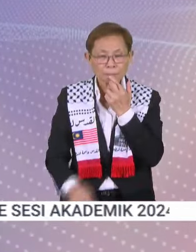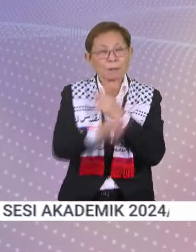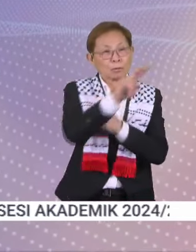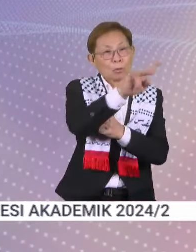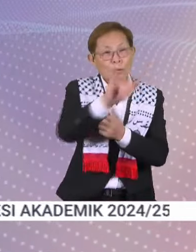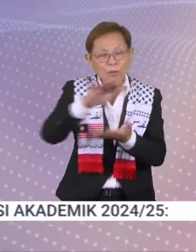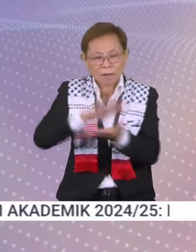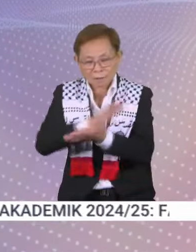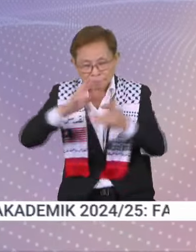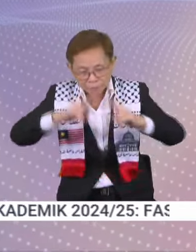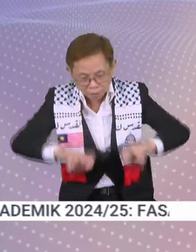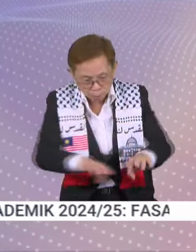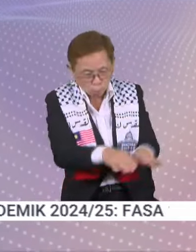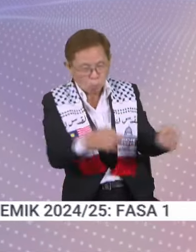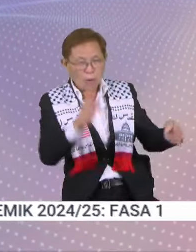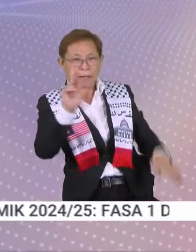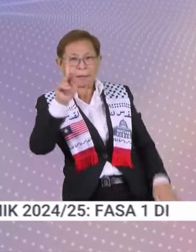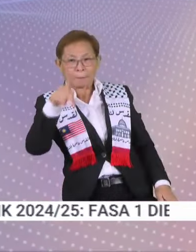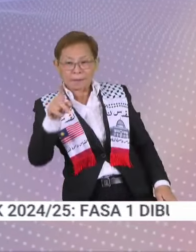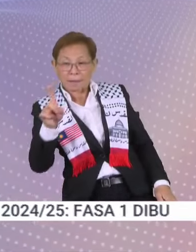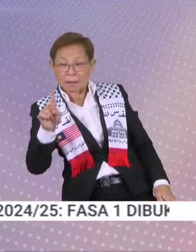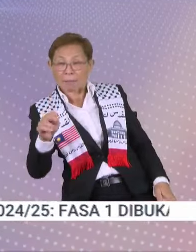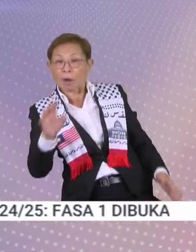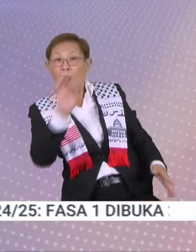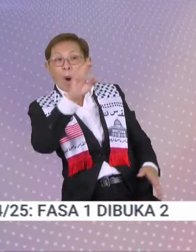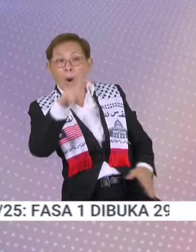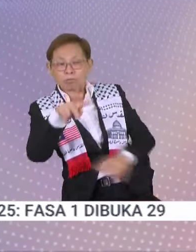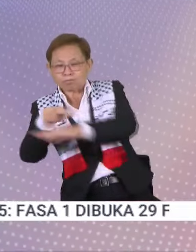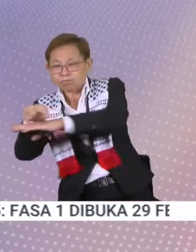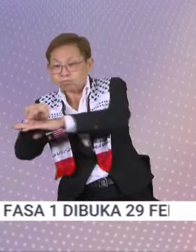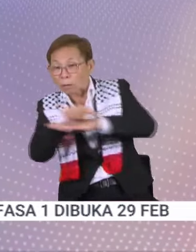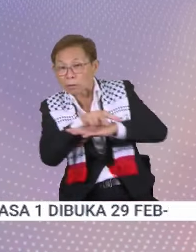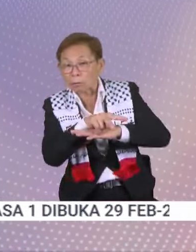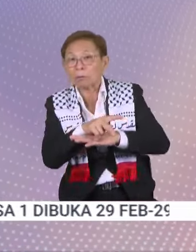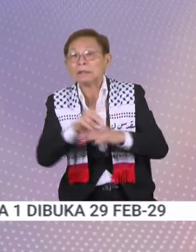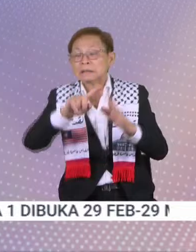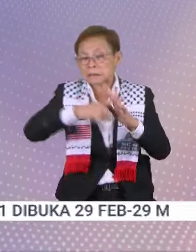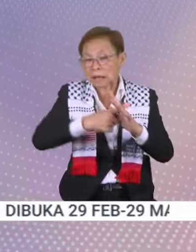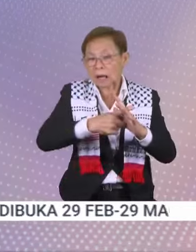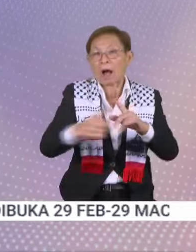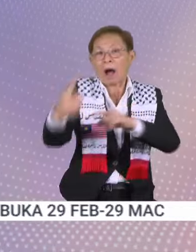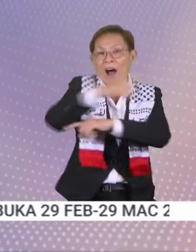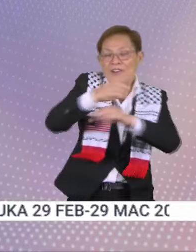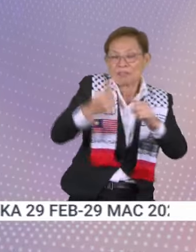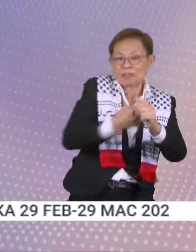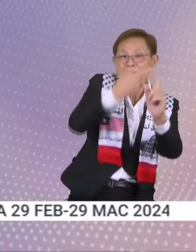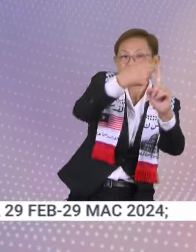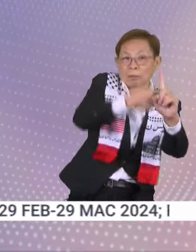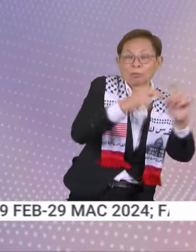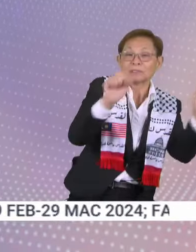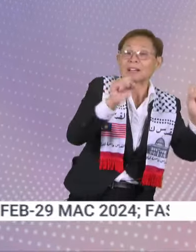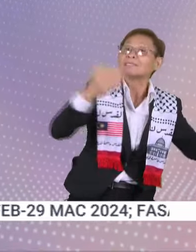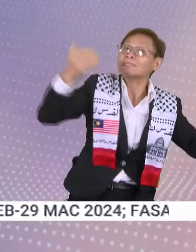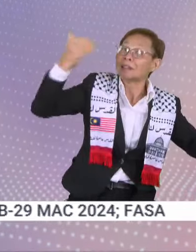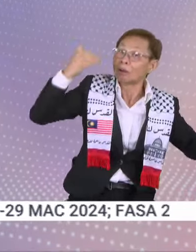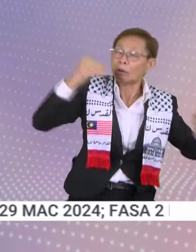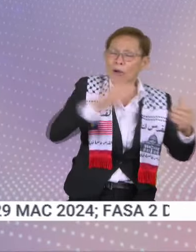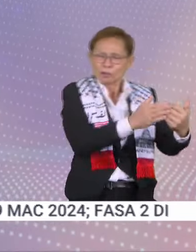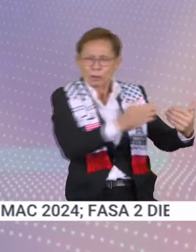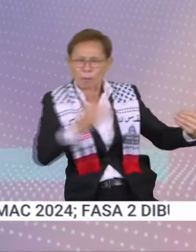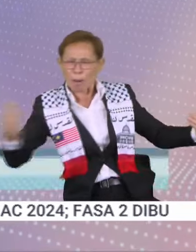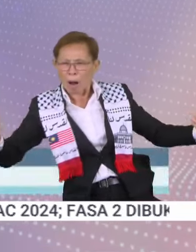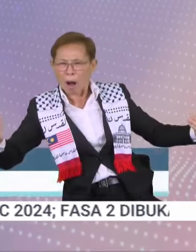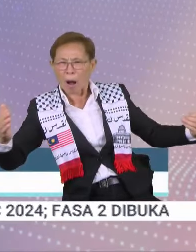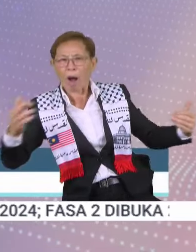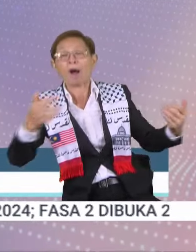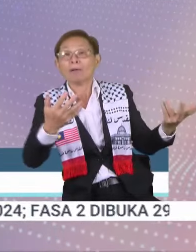26 kertas siasatan dibuka kpdn menerusi Ops pantau yang dilaksana Sejak hari pertama Ramadan Selasa lalu sepanjang